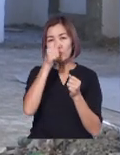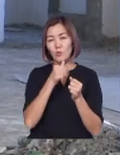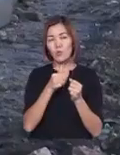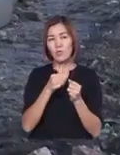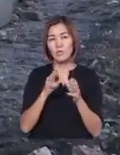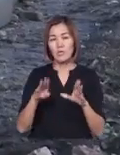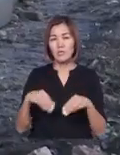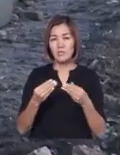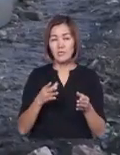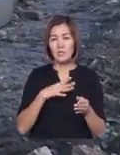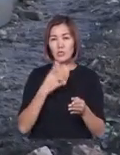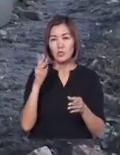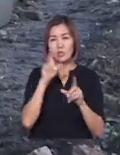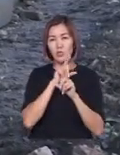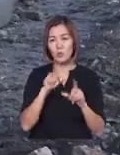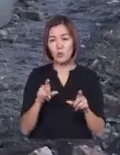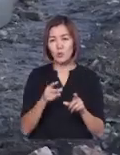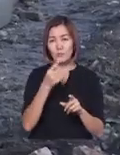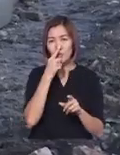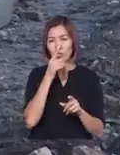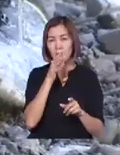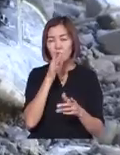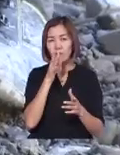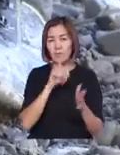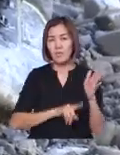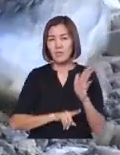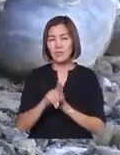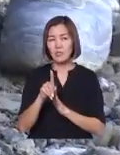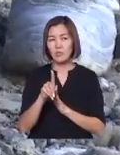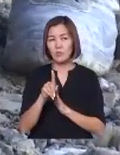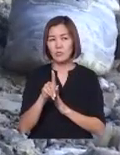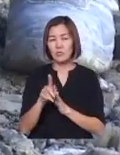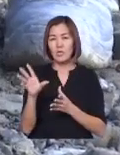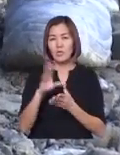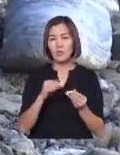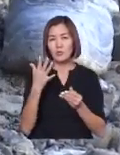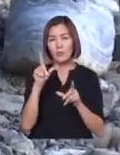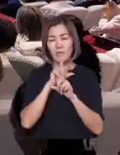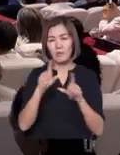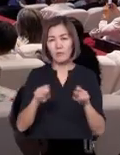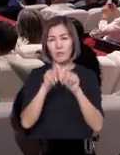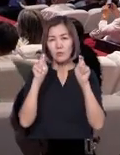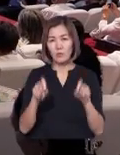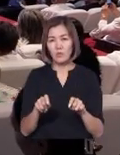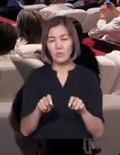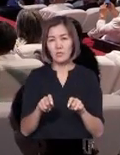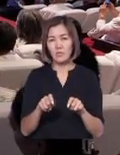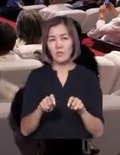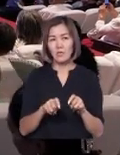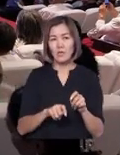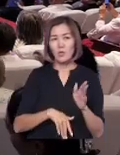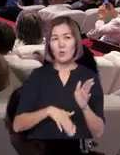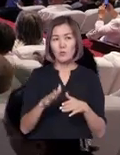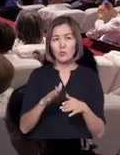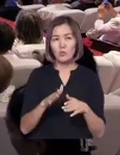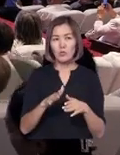сданы в эксплуатацию 4 школы, а в ближайшее время начнется возведение еще 5. Таким образом, регион получит существенное